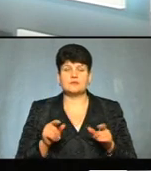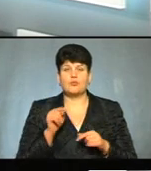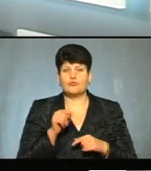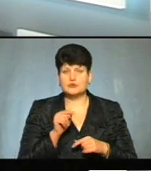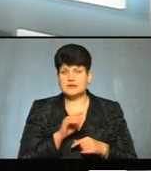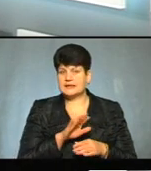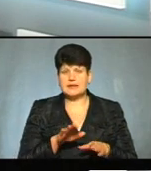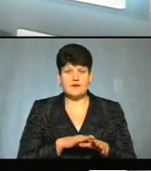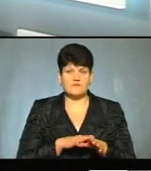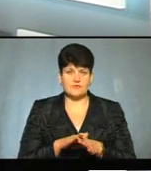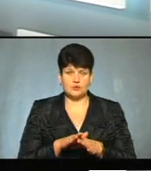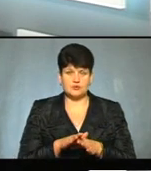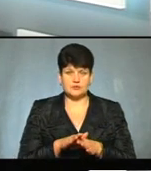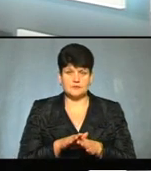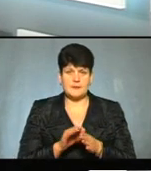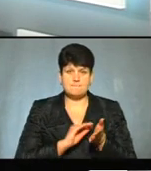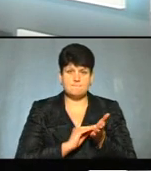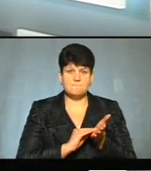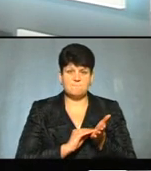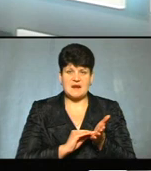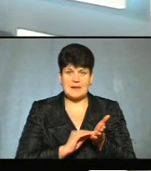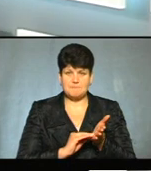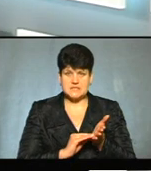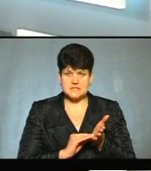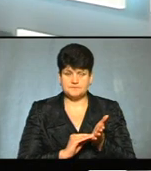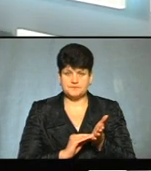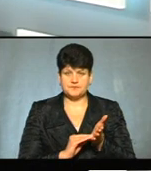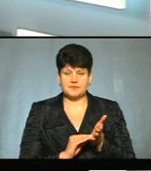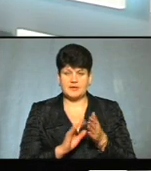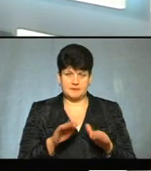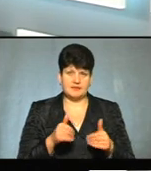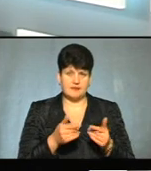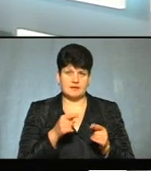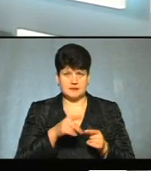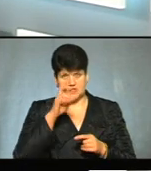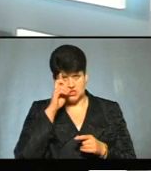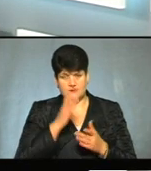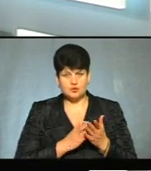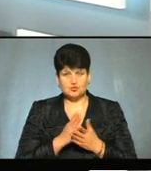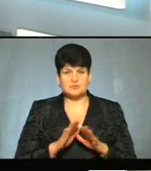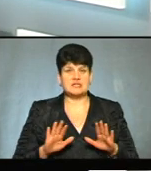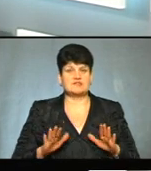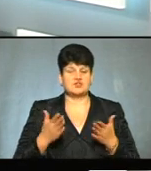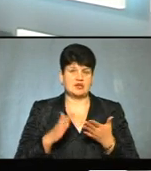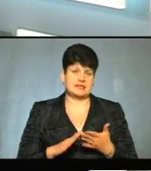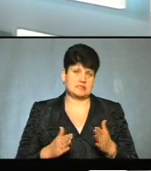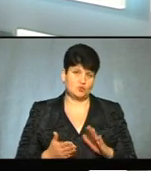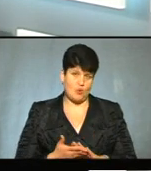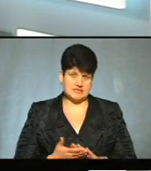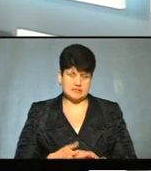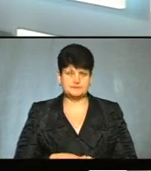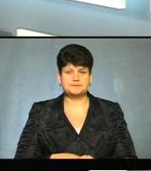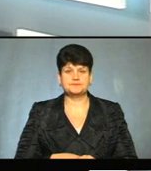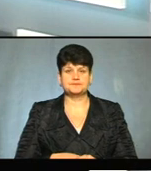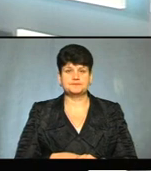закладів, бо вони не виконали повністю припис, який надали їм з Державної служби надзвичайних ситуацій.